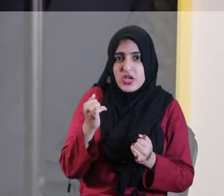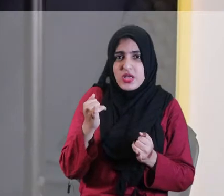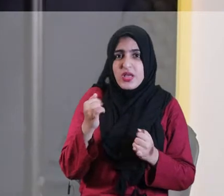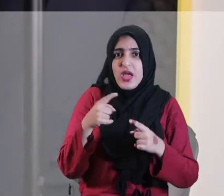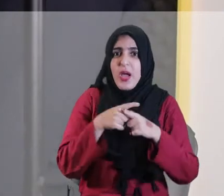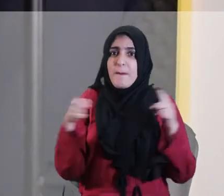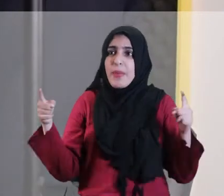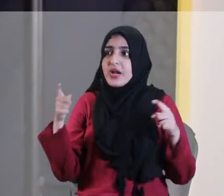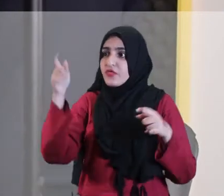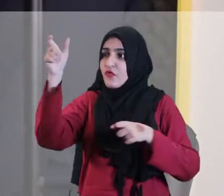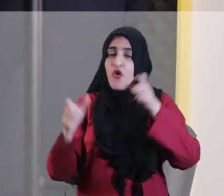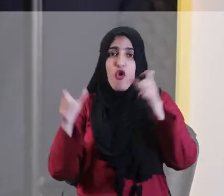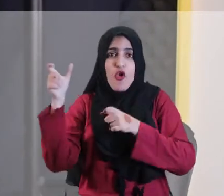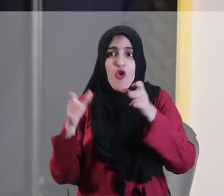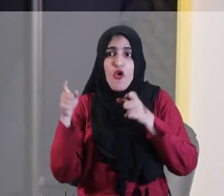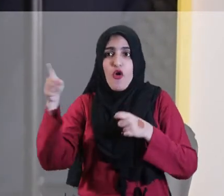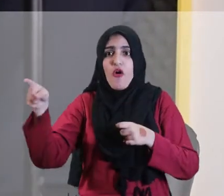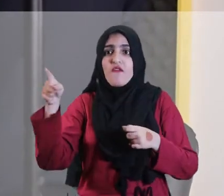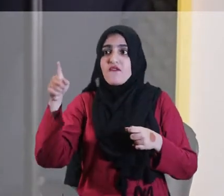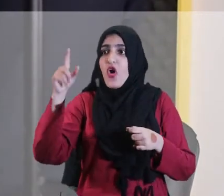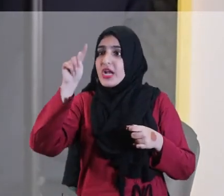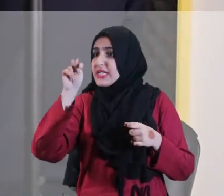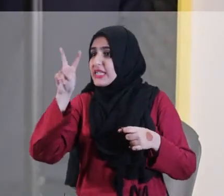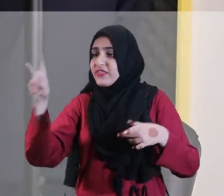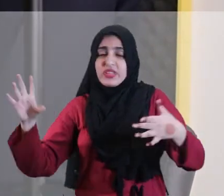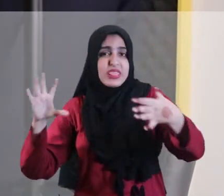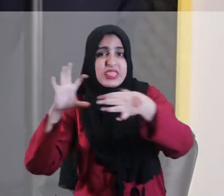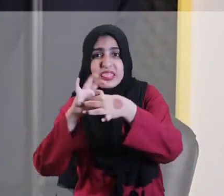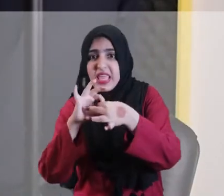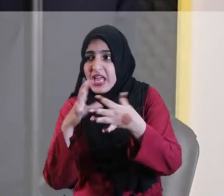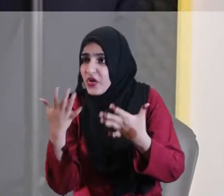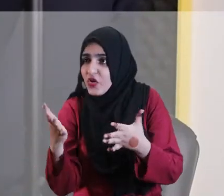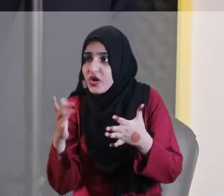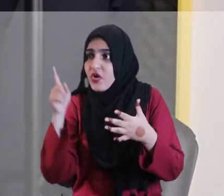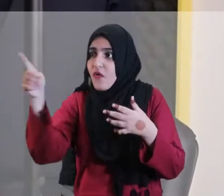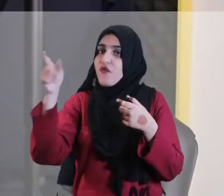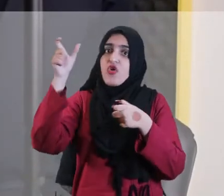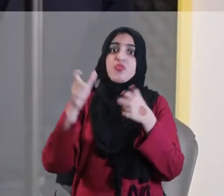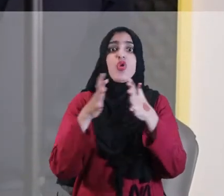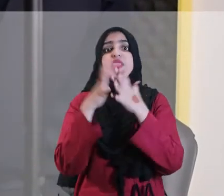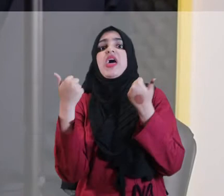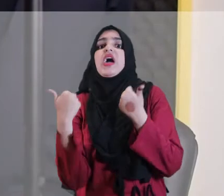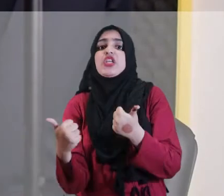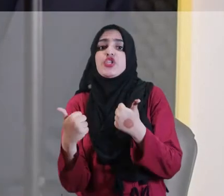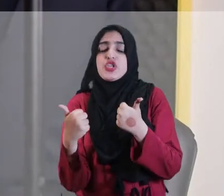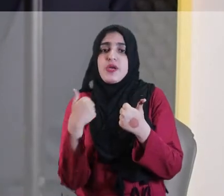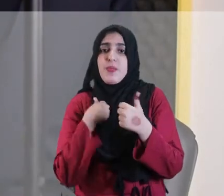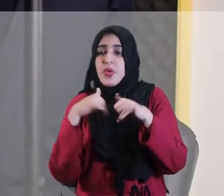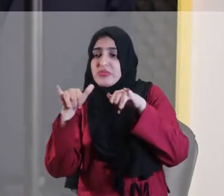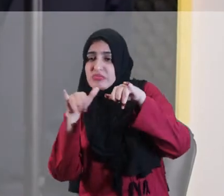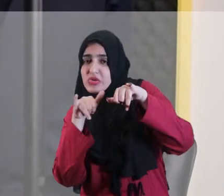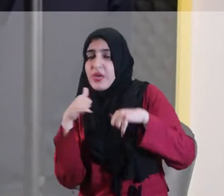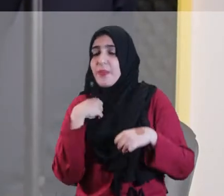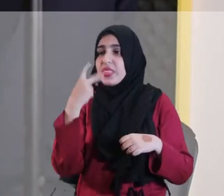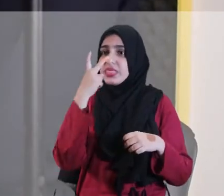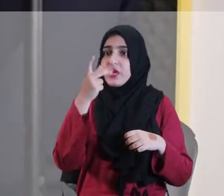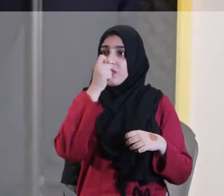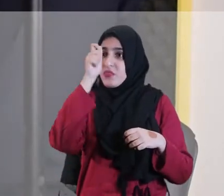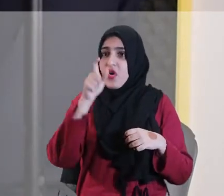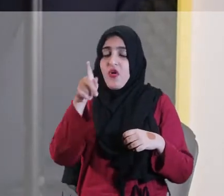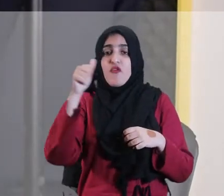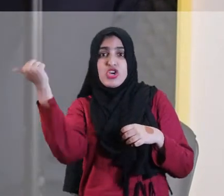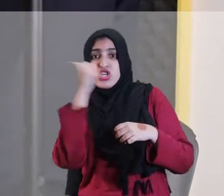कि मेनस्ट्रीम नहीं होता जो मदारी नहीं हो सकता मैं वेट करता हूं एक चीज जो शराब पीते थे और से